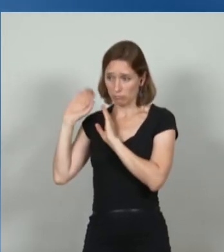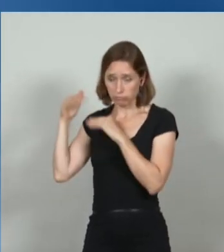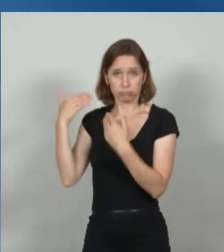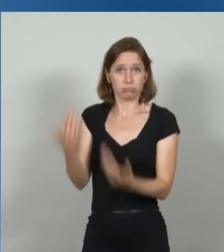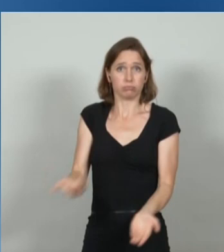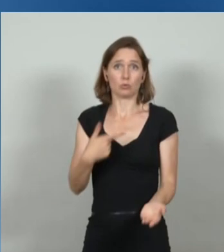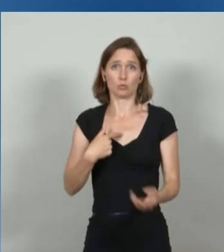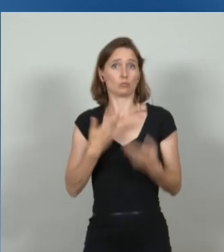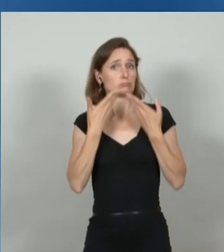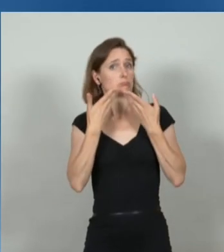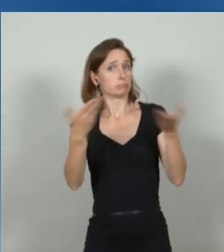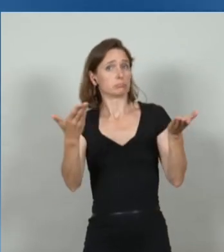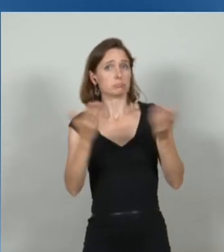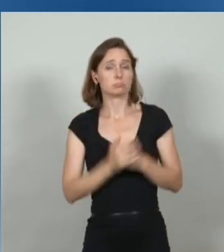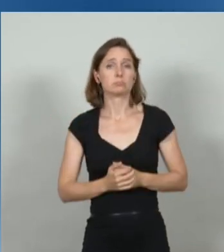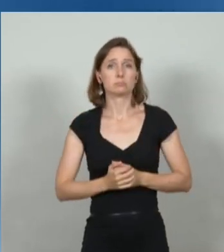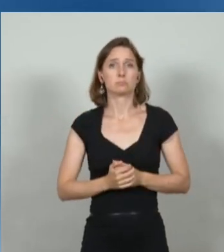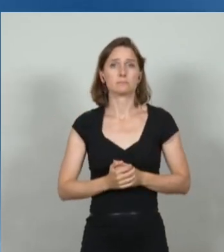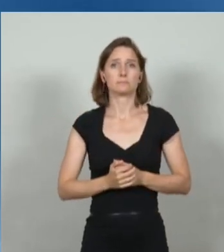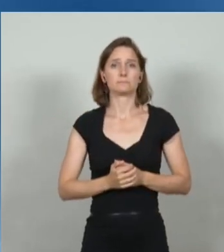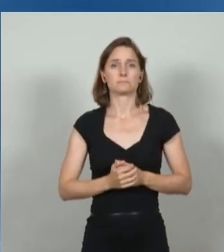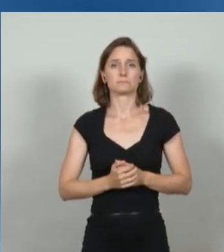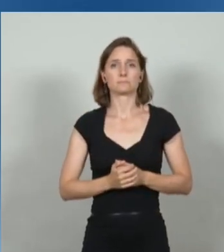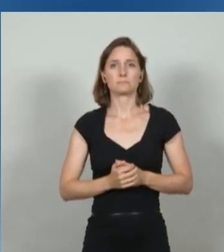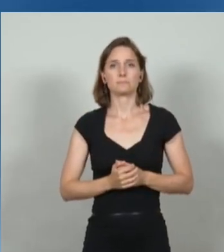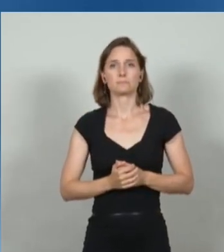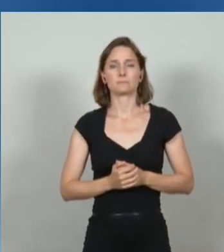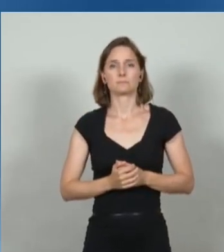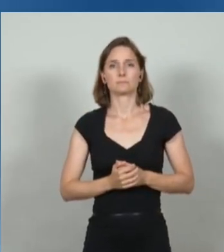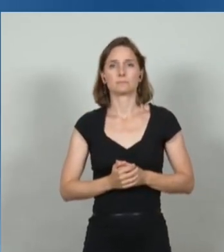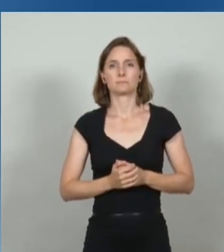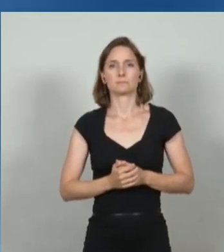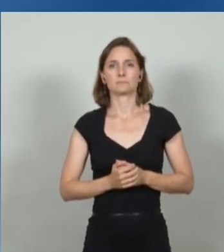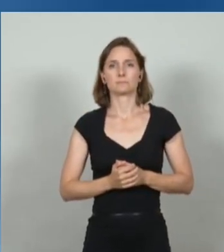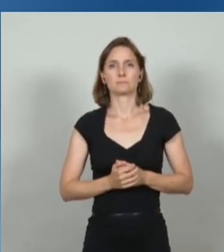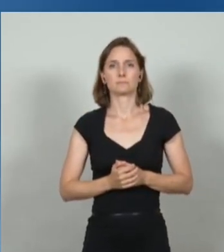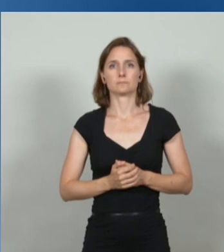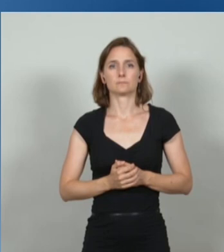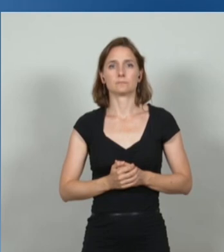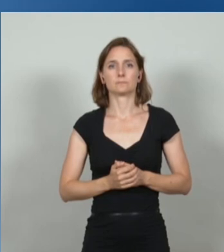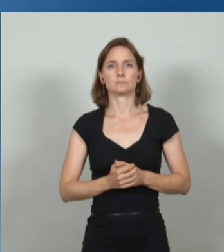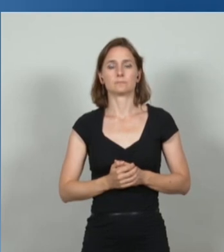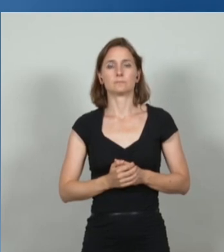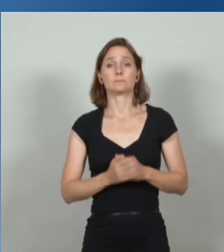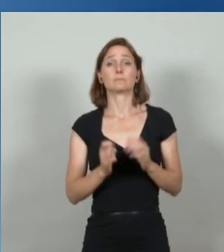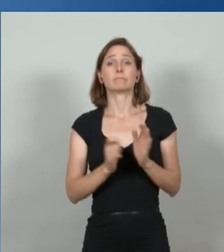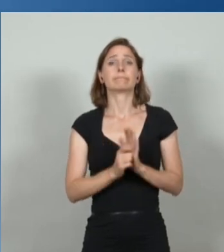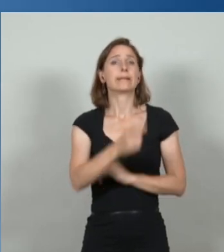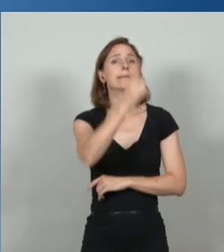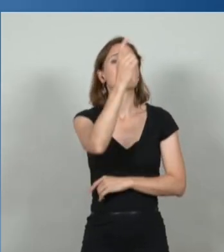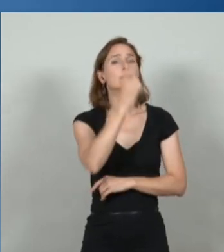du dépôt de la candidature quand on pose la question de ce qu'il va rester